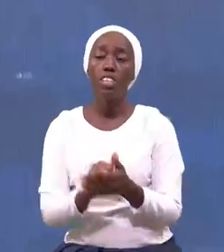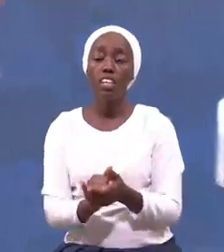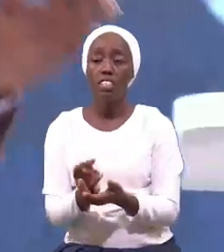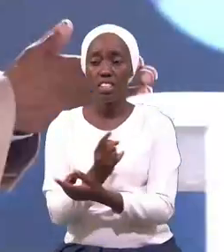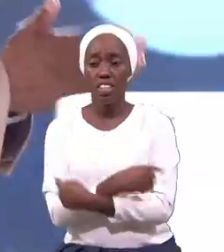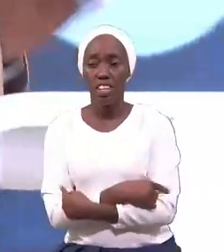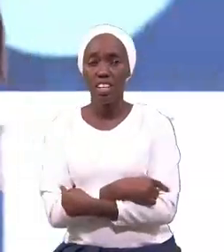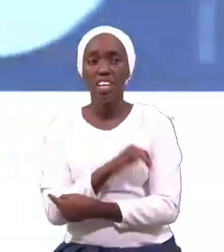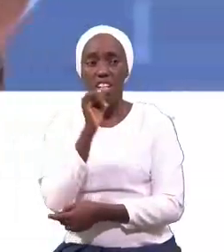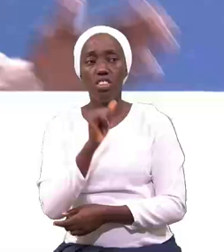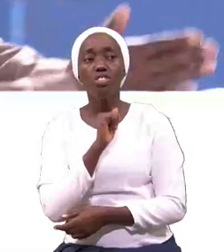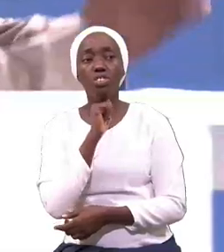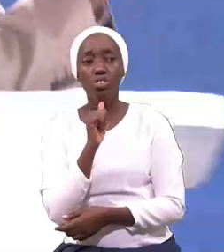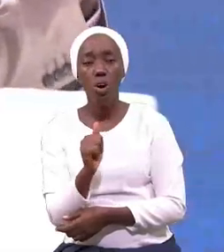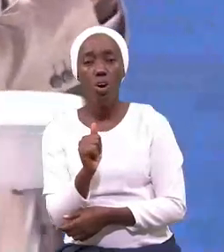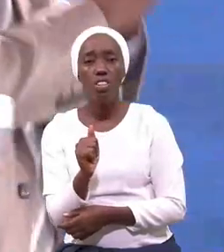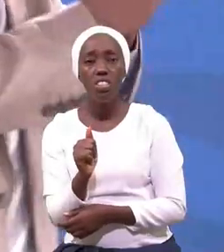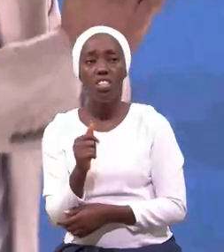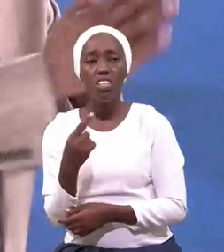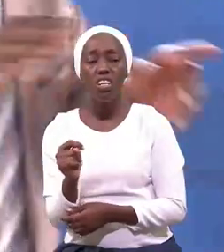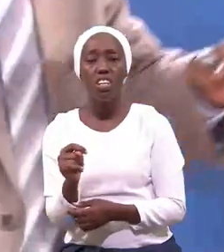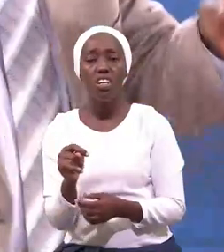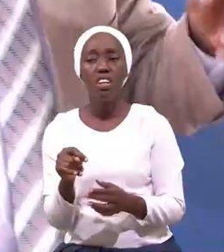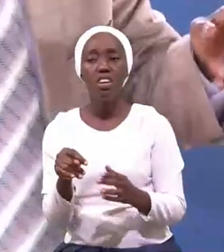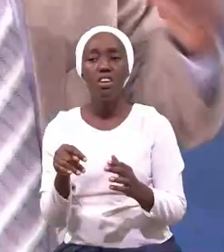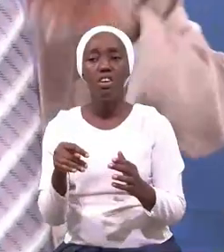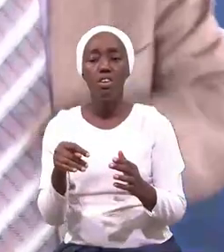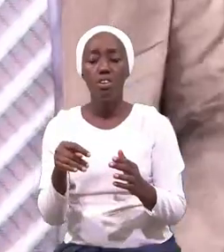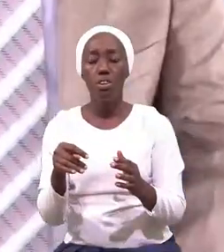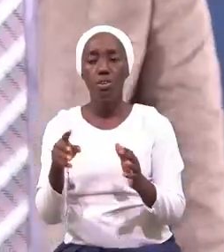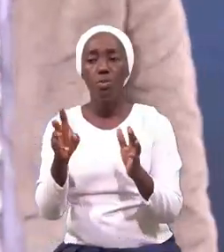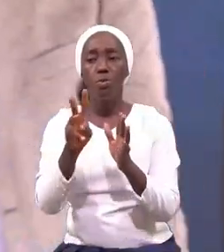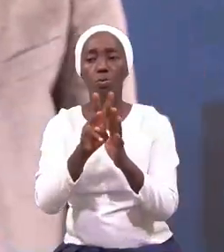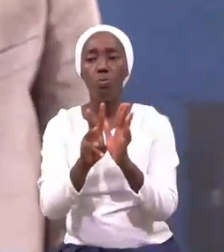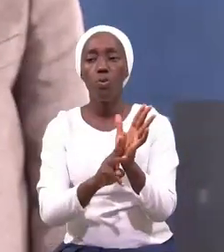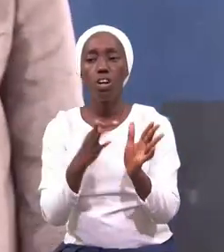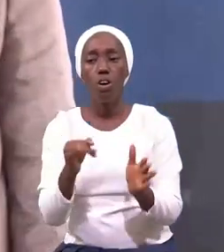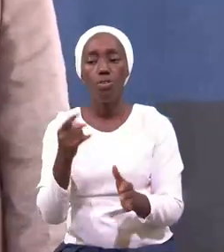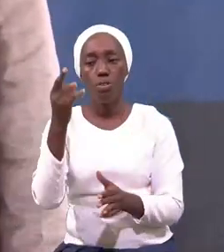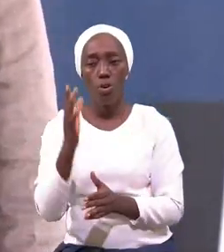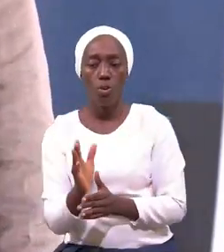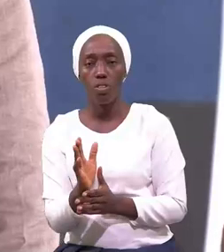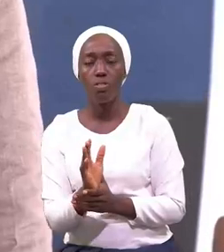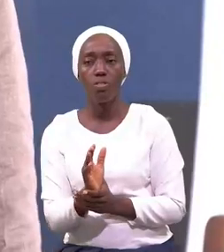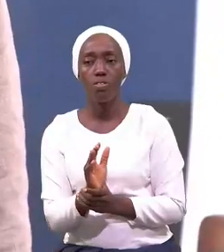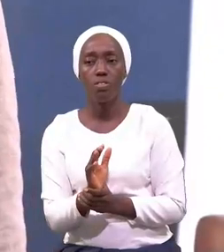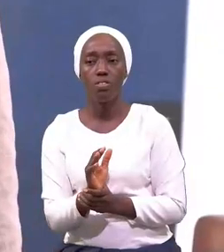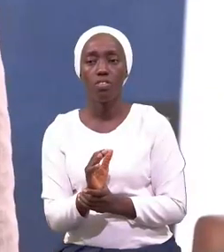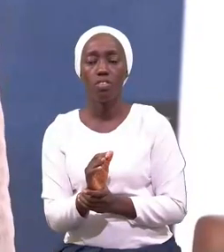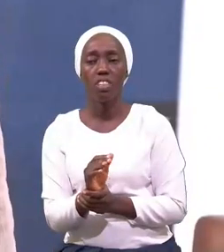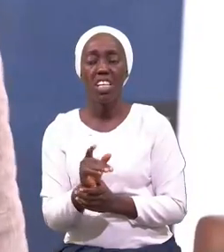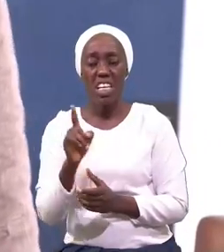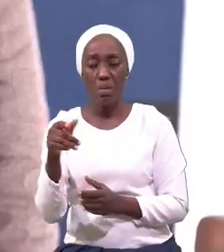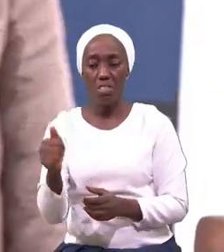volonté de Dieu. C'est le mensonge contre l'esprit qui a écourté